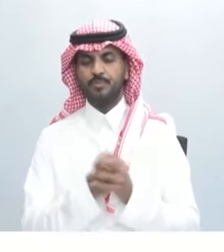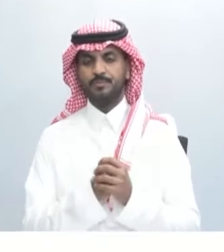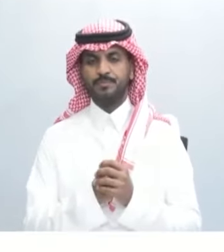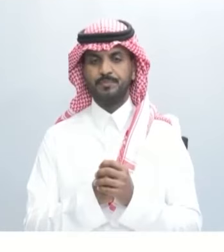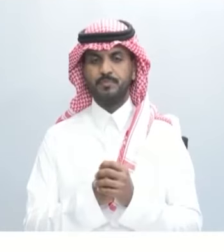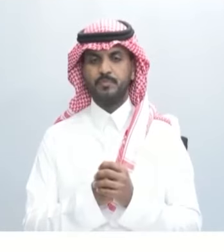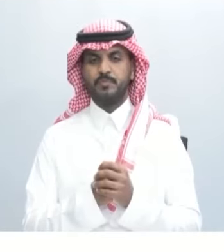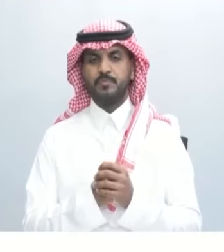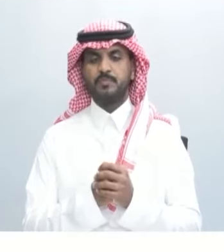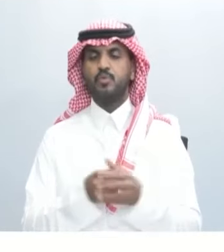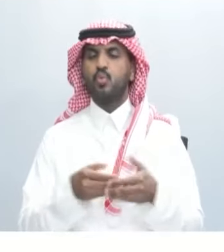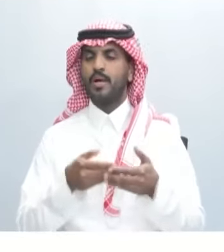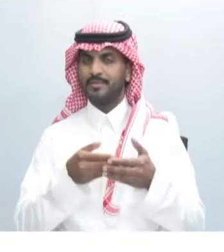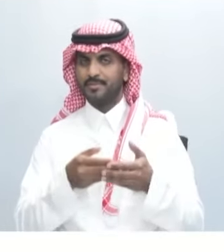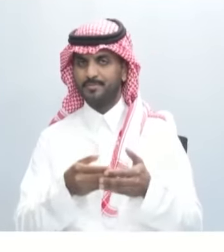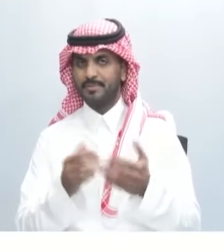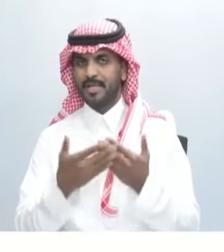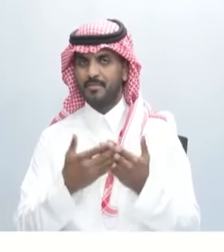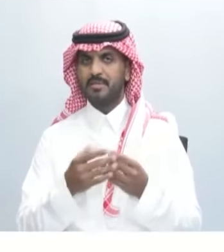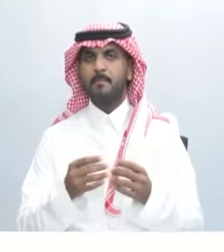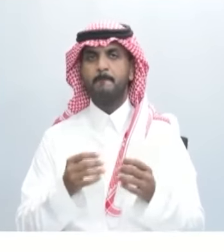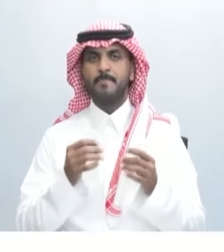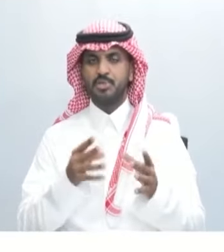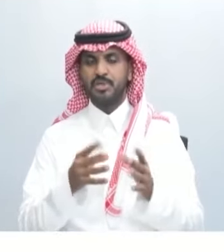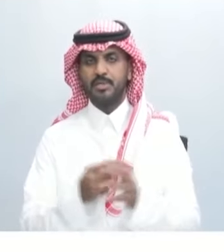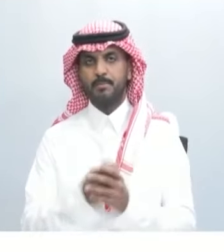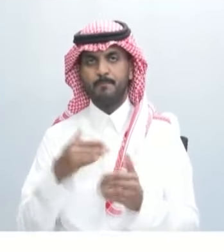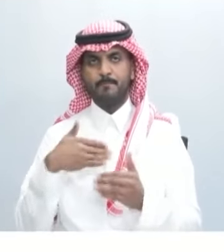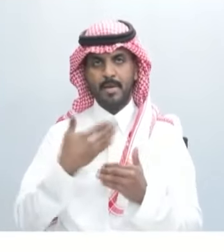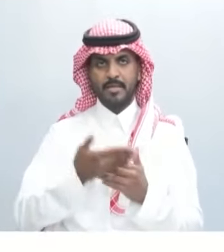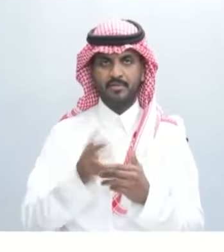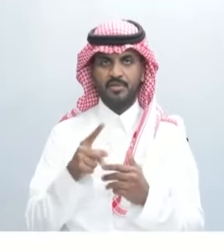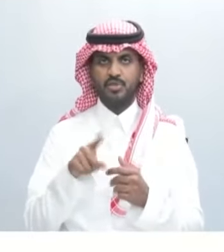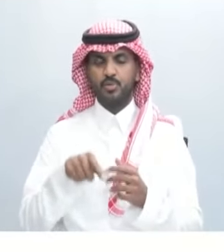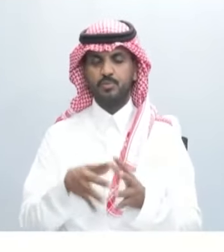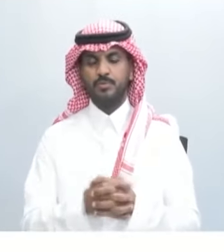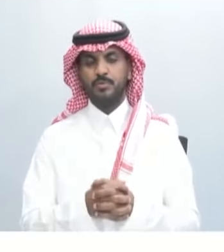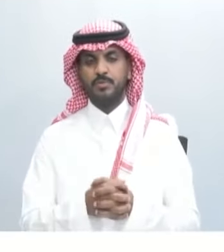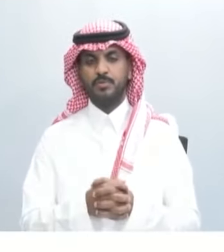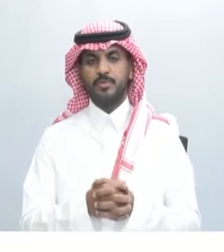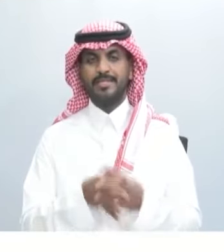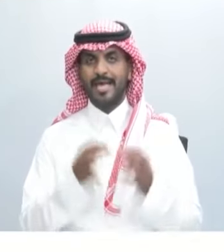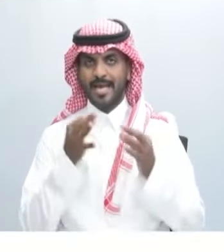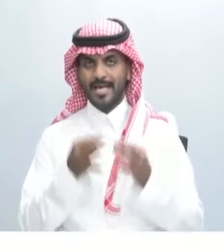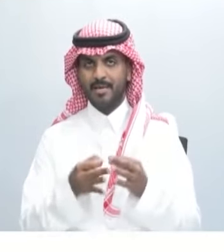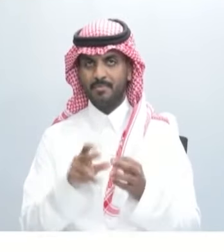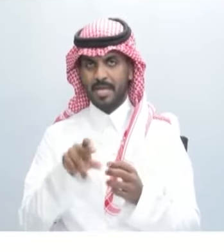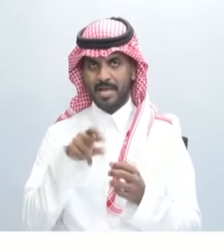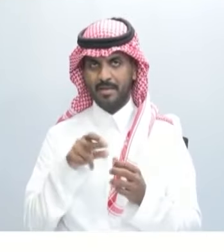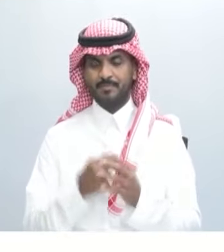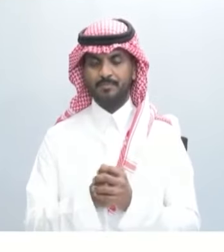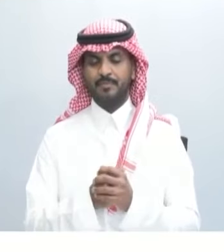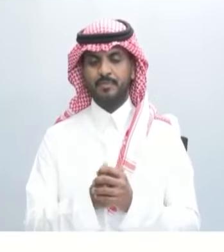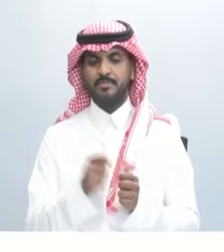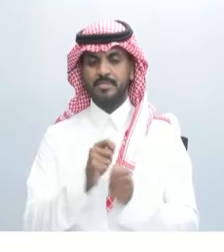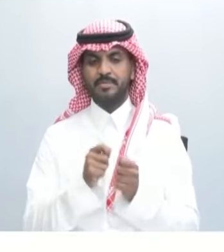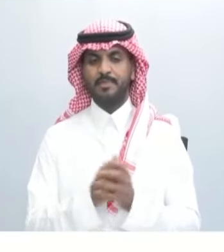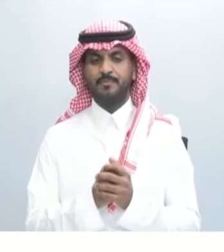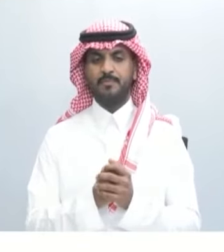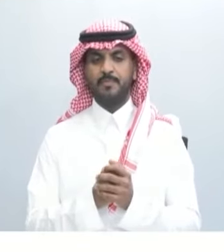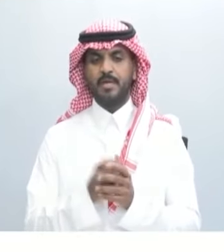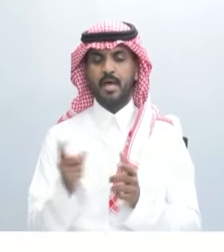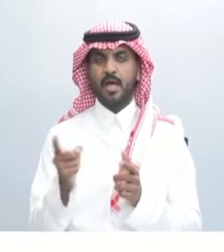ستقدم الطلبات المجانيه معا بعد 12 يوما ونستطيع ان نتحقق من حلنا ابنائي بناتي باستعمال